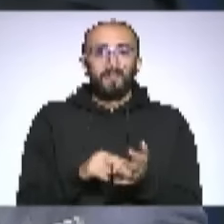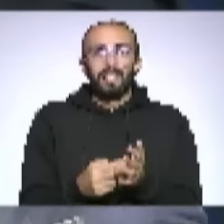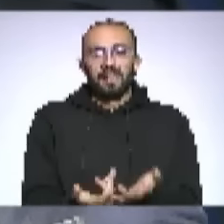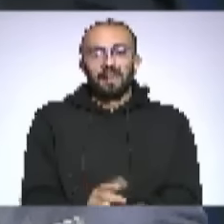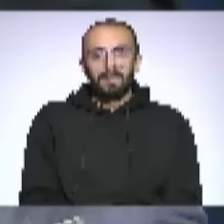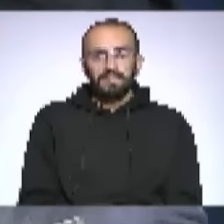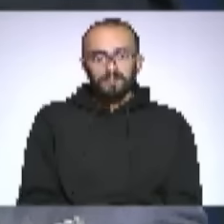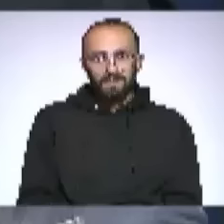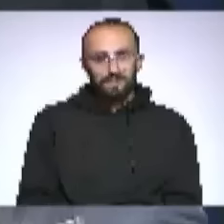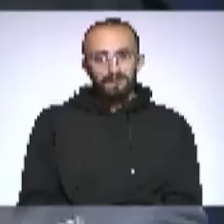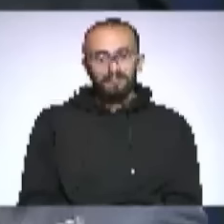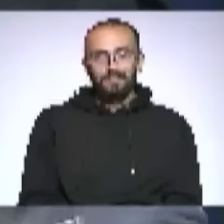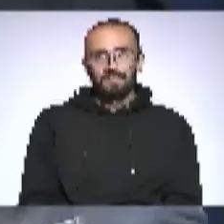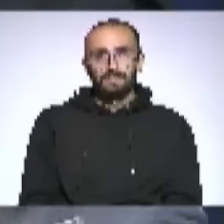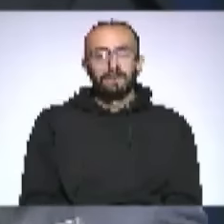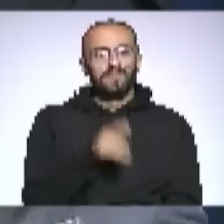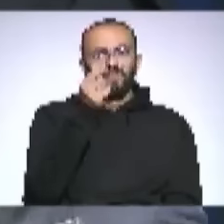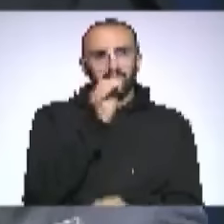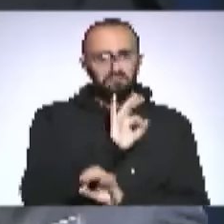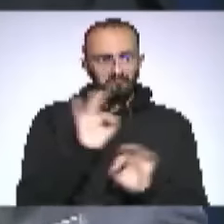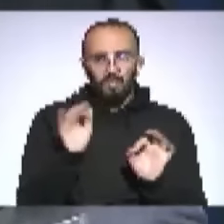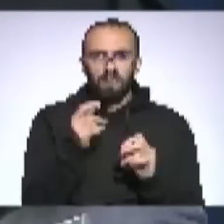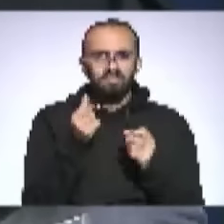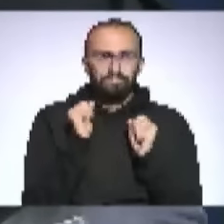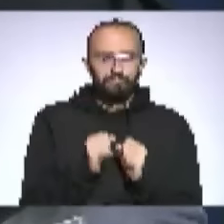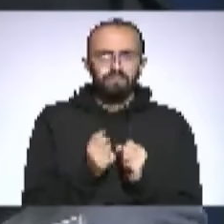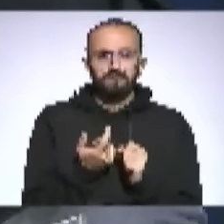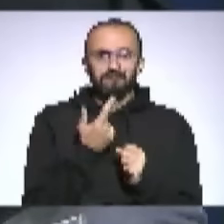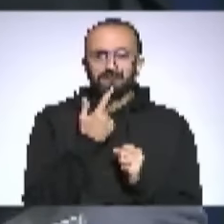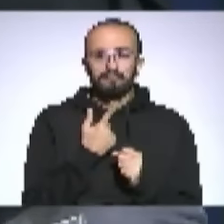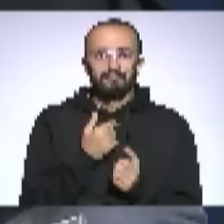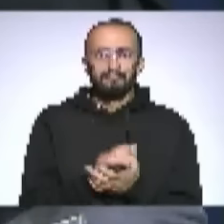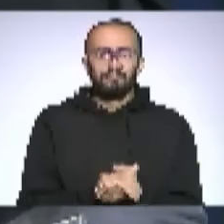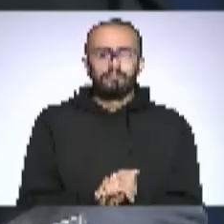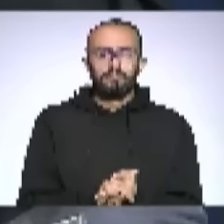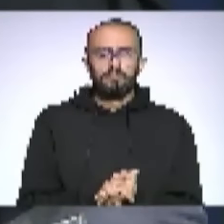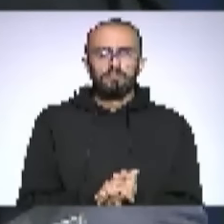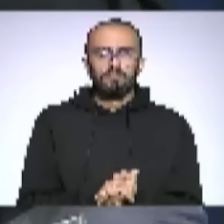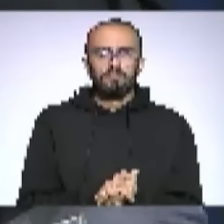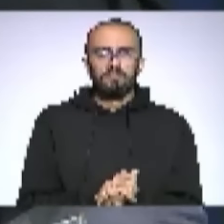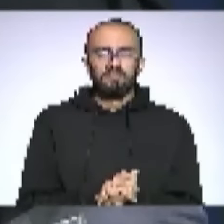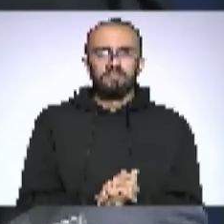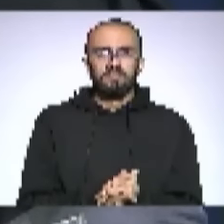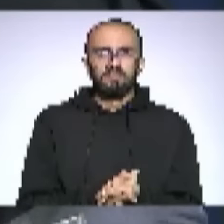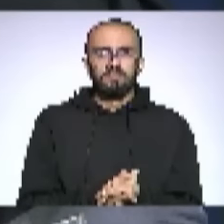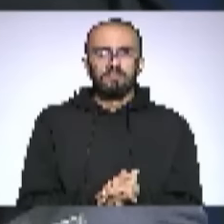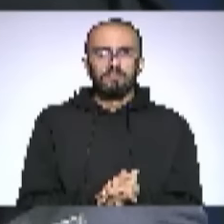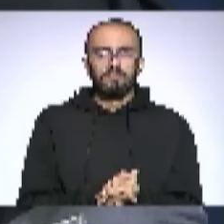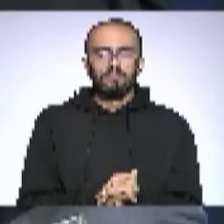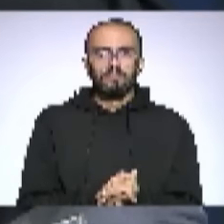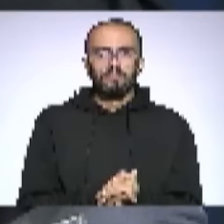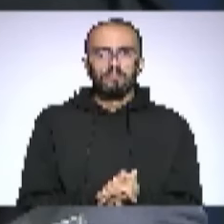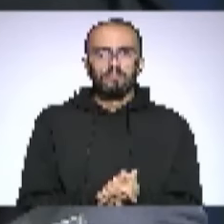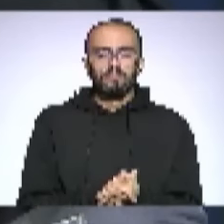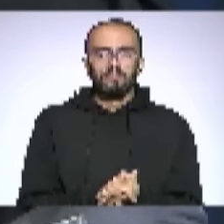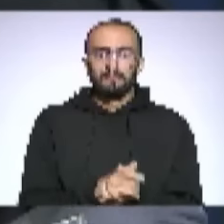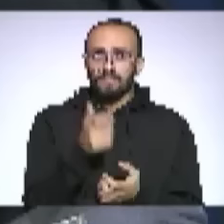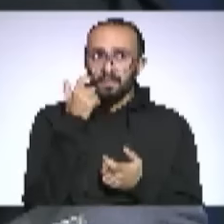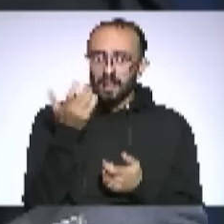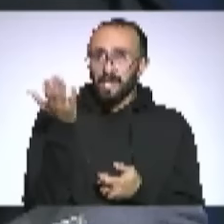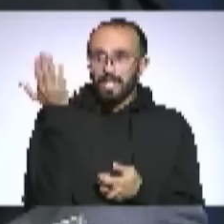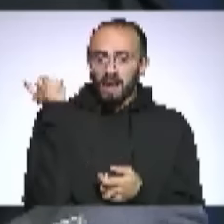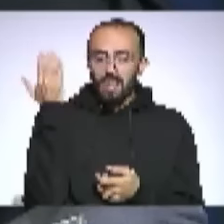حقيقه قدراتك الماديه ايه قدراتي الماديه كانت كانت خد لي بالك يا سيدنا من كلمه كانت دي